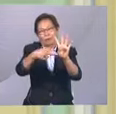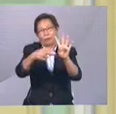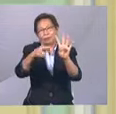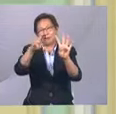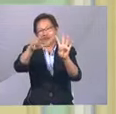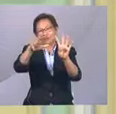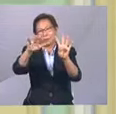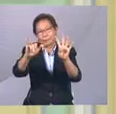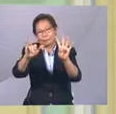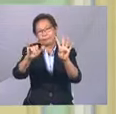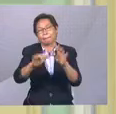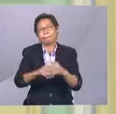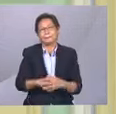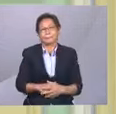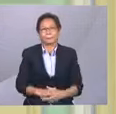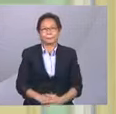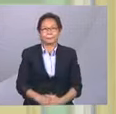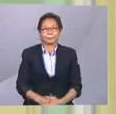4.036